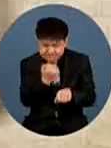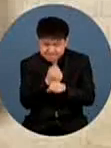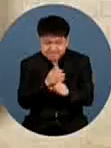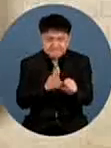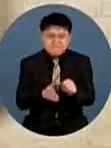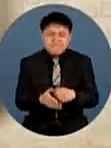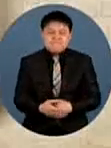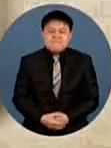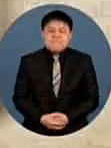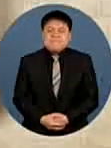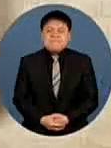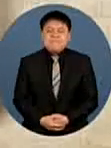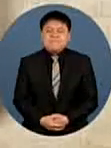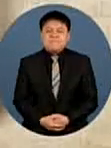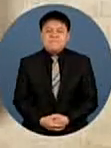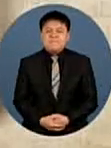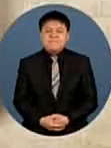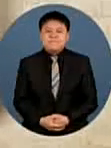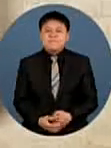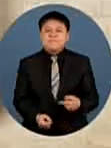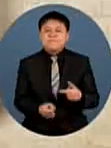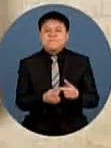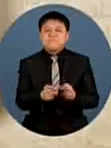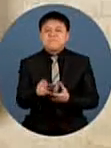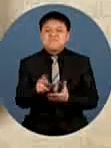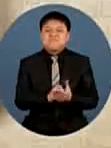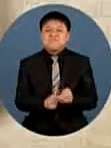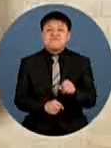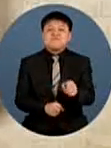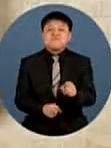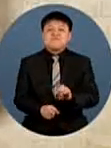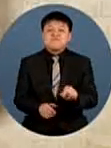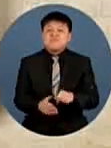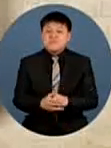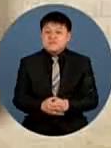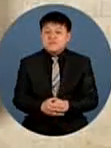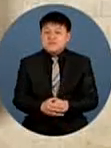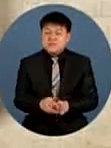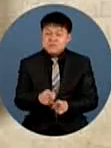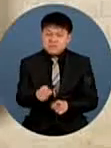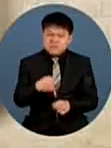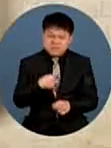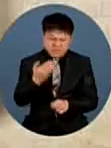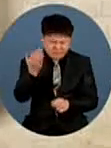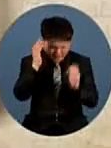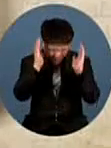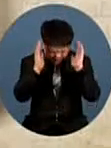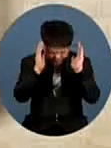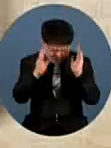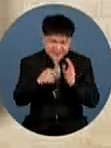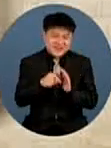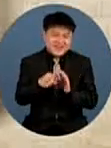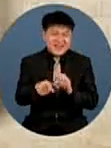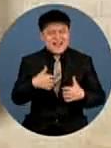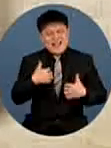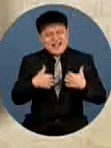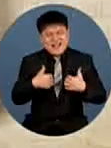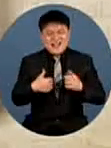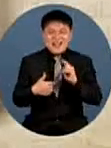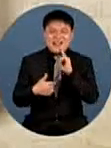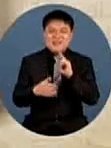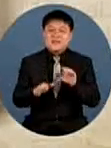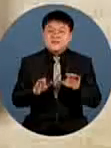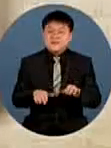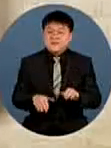네. 네, 두 번째 문제죠? 네, 두 번째 문제도 저도 옛날에 공부할 때참 재밌었습니다. 그냥 네.